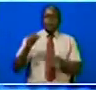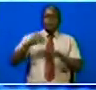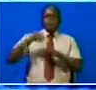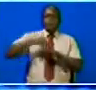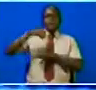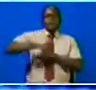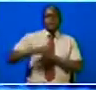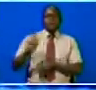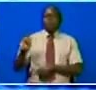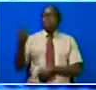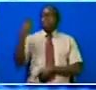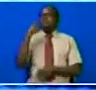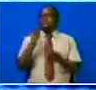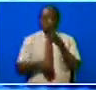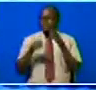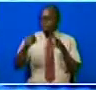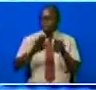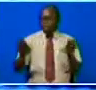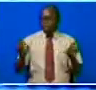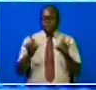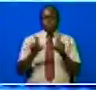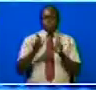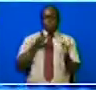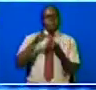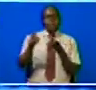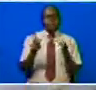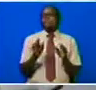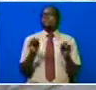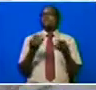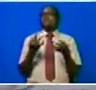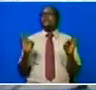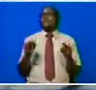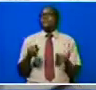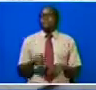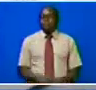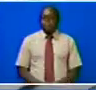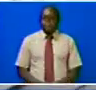ya rais kusema kwamba hati hizo zilikuwa bila gharama yoyote.